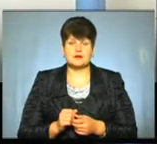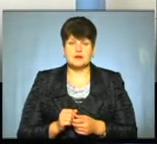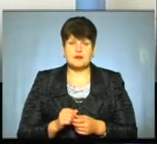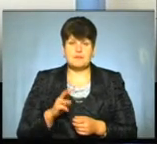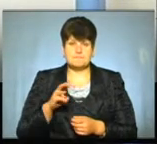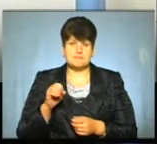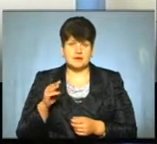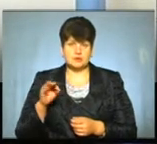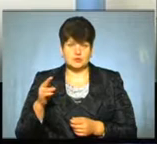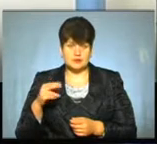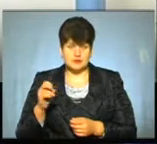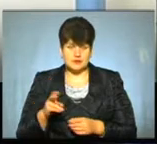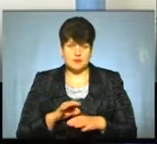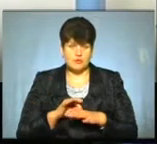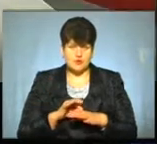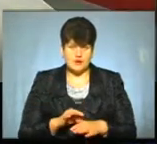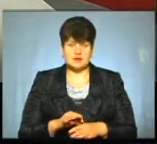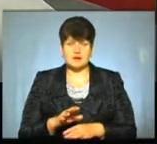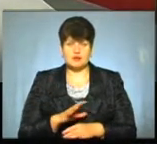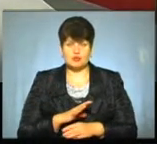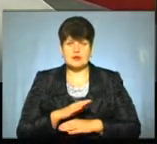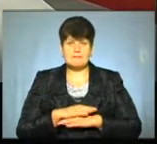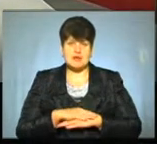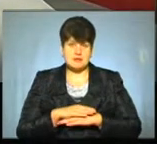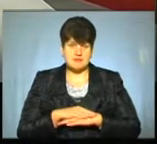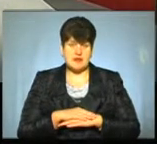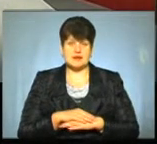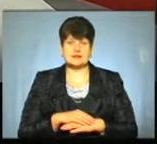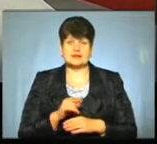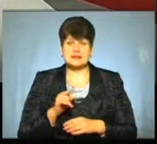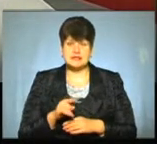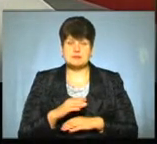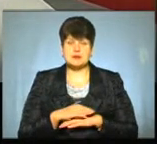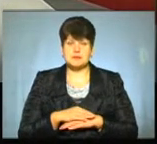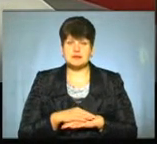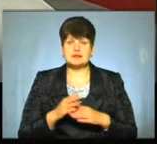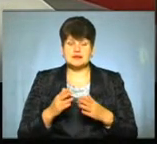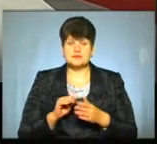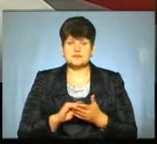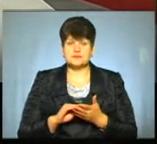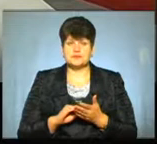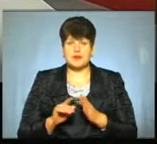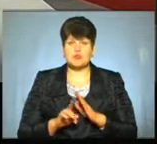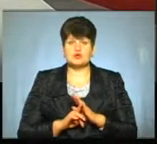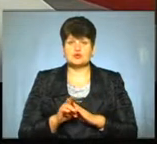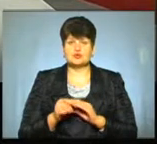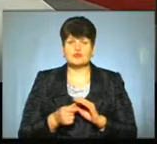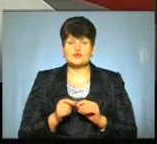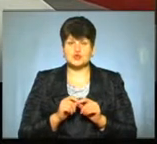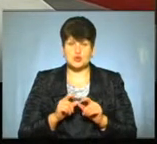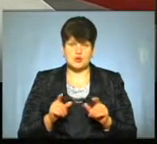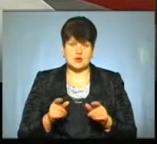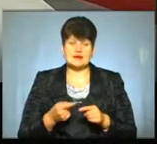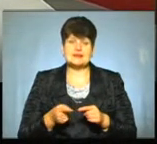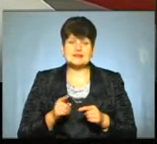методики проведення. Були предмети, ну, власне, ті предмети, які викладаються в початковій школі.